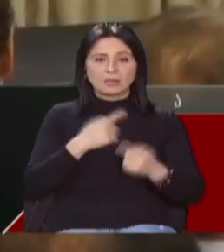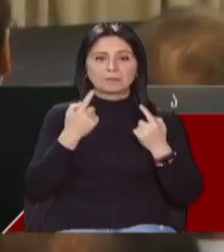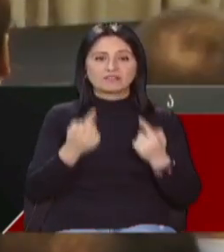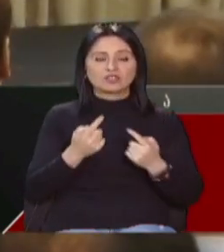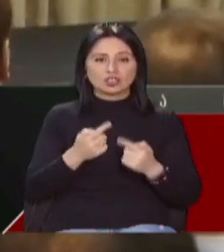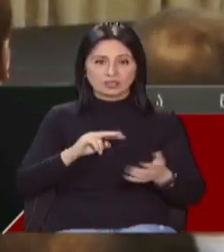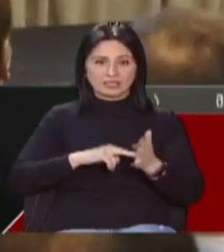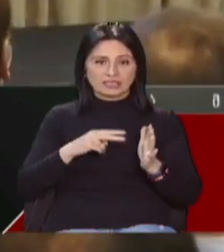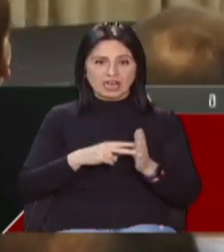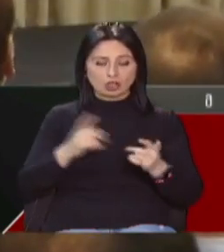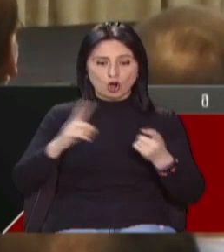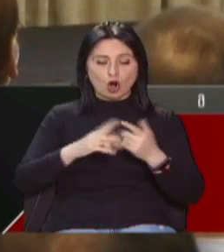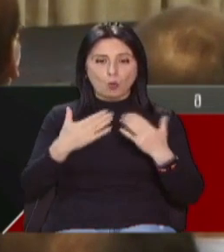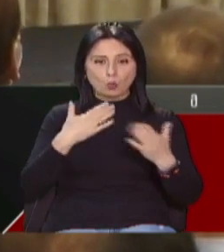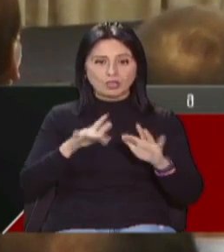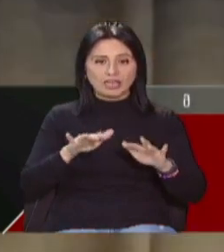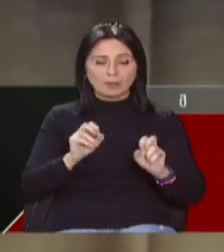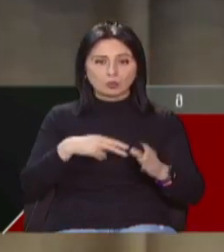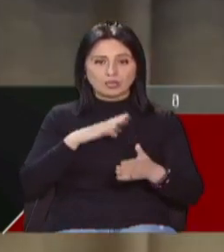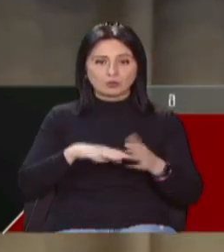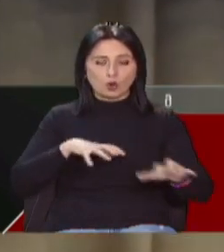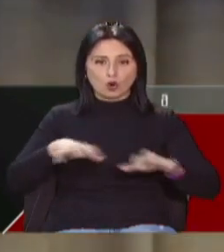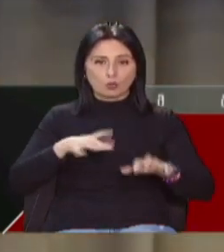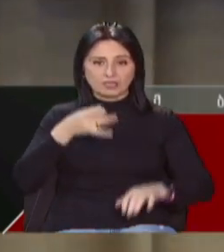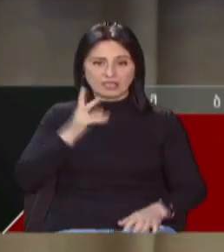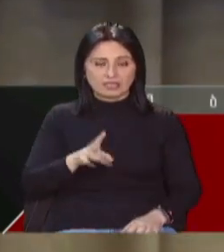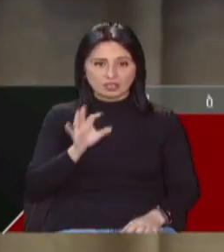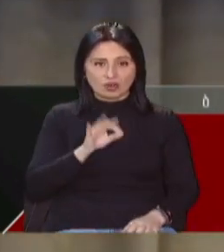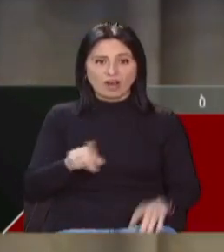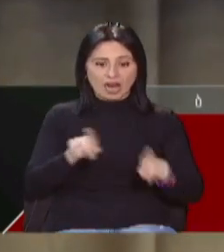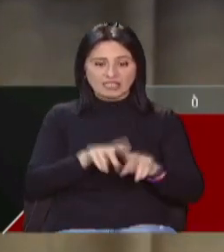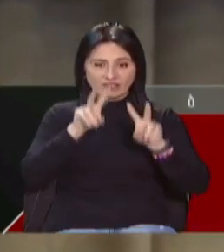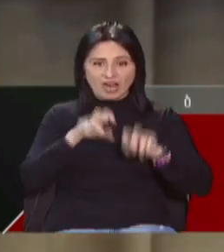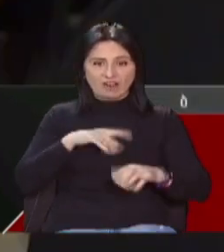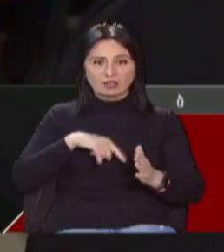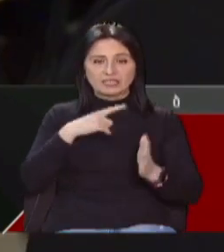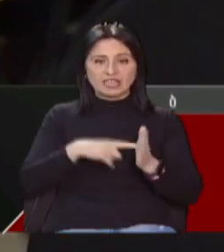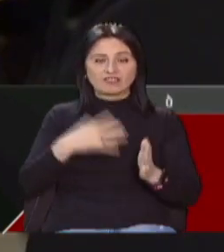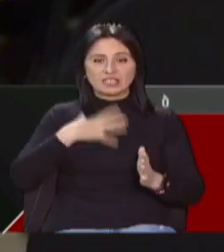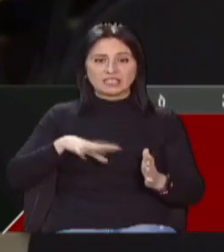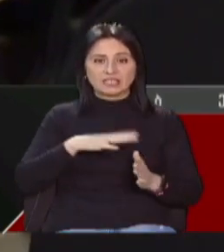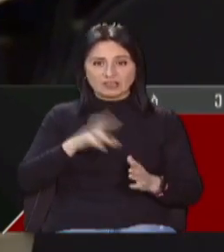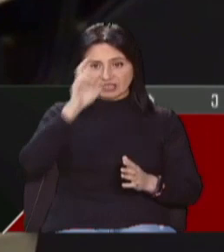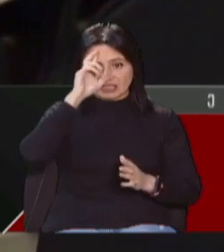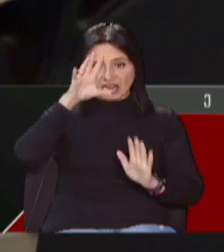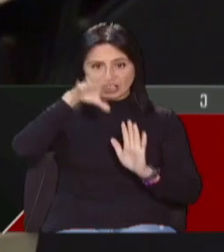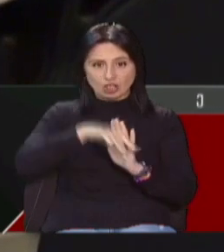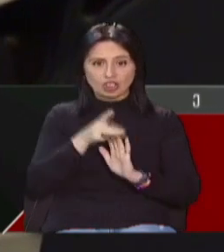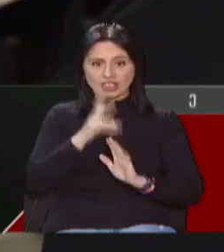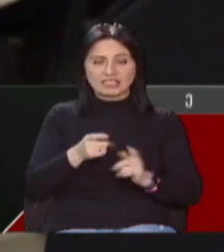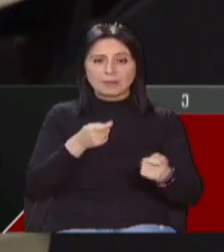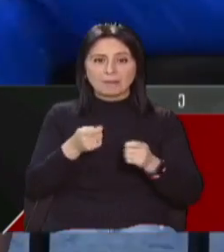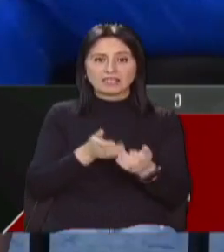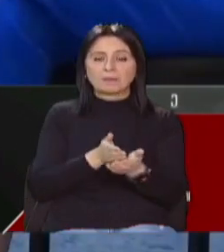მნიშვნელობაზე, სტრატეგიული კომუნიკაციების, კიბერუსაფრთხოებისა და კორუფციულ რისკებზე. ასევე განხილული იყო საკითხები საქართველოს საჯარო სექტორში რისკის